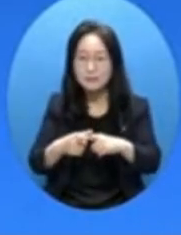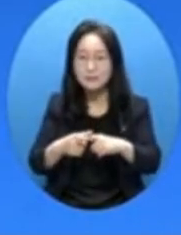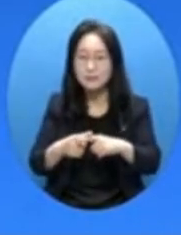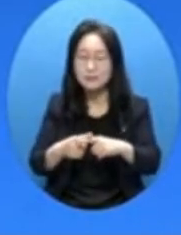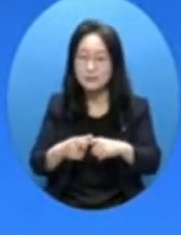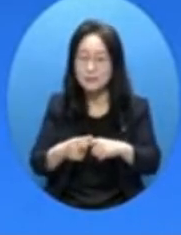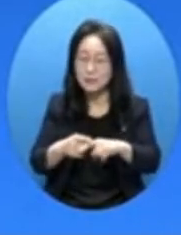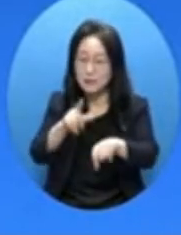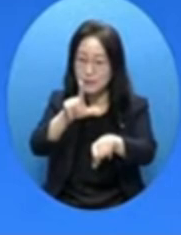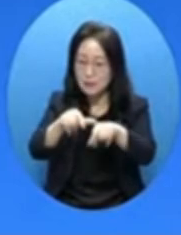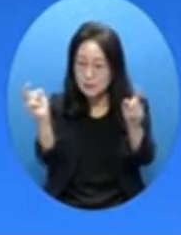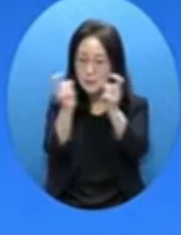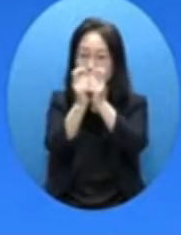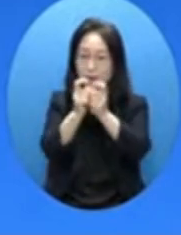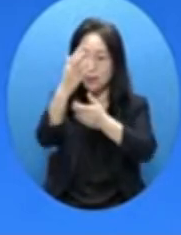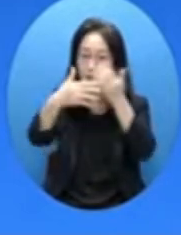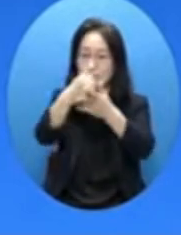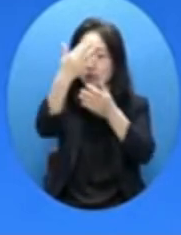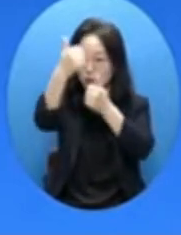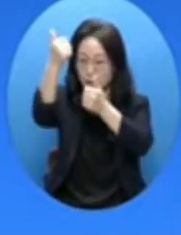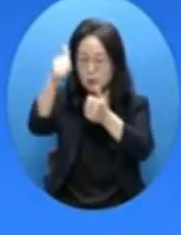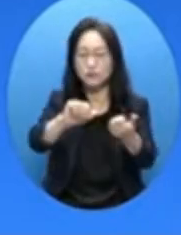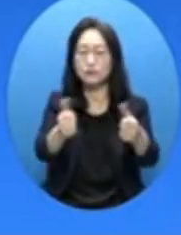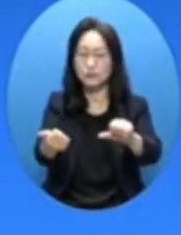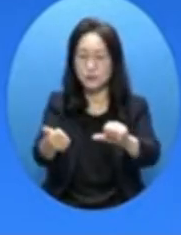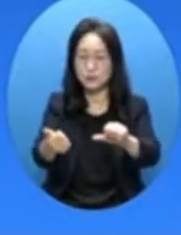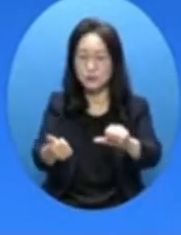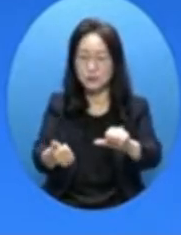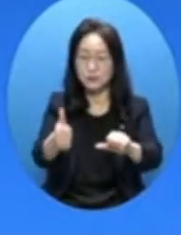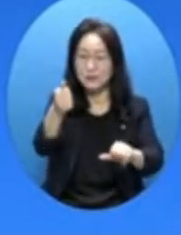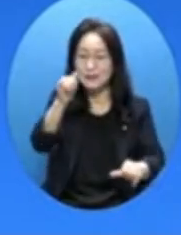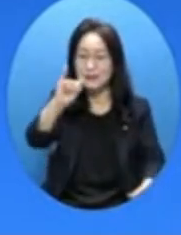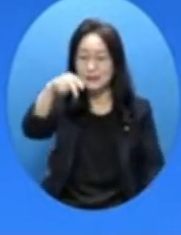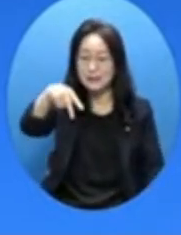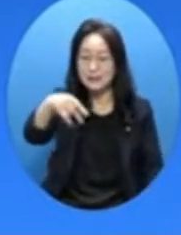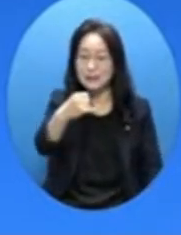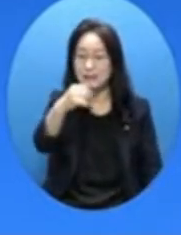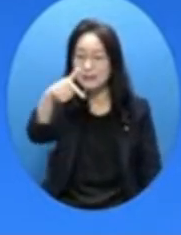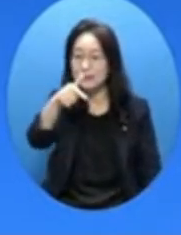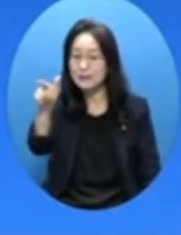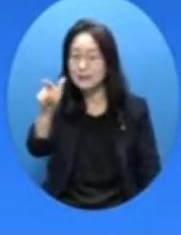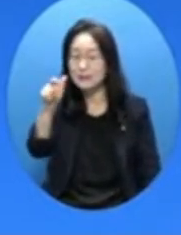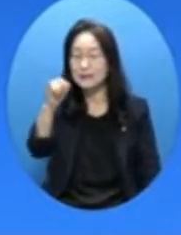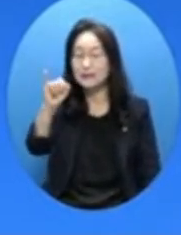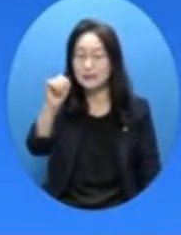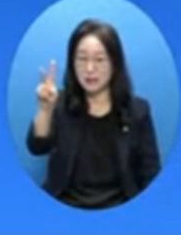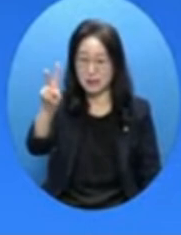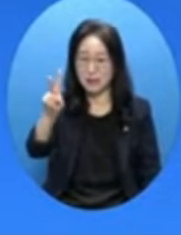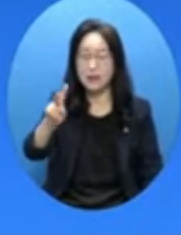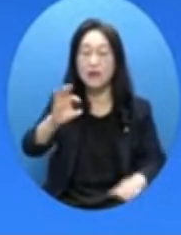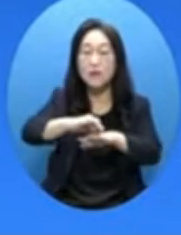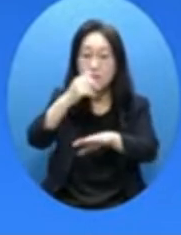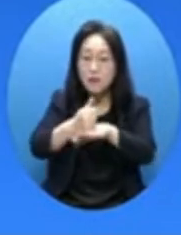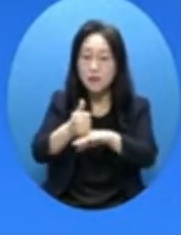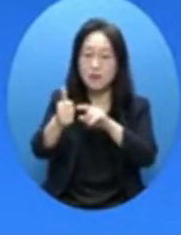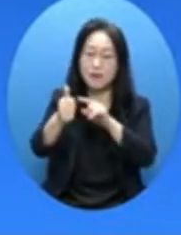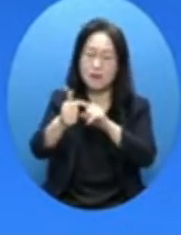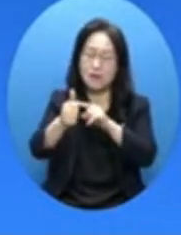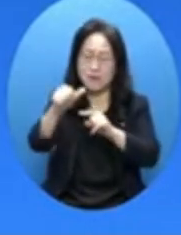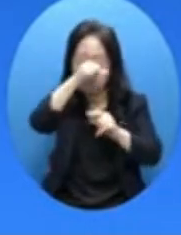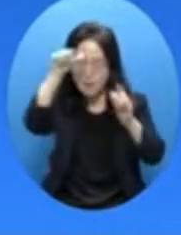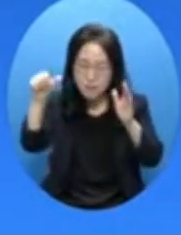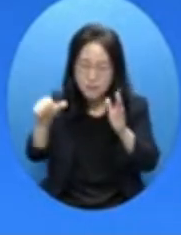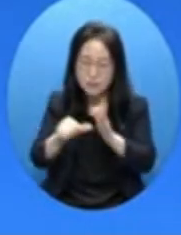때가 되어 부름을 받으면 가는 것입니다. 히스기야 왕은 한평생 하나님을 잘 섬긴 왕입니다. 종교개혁을 해서